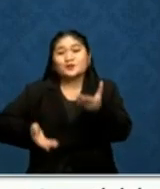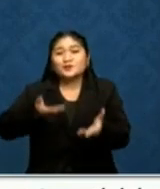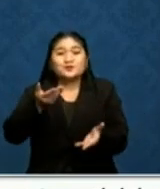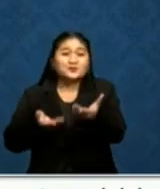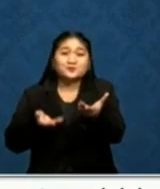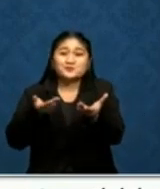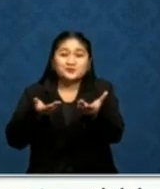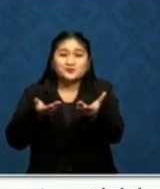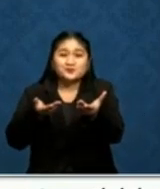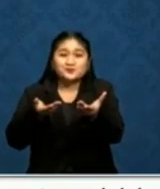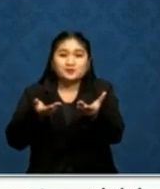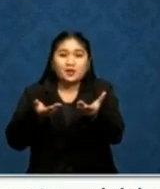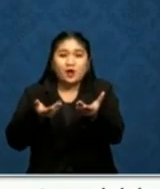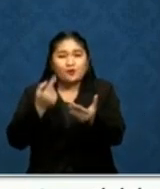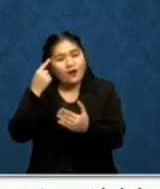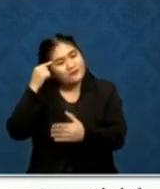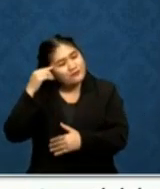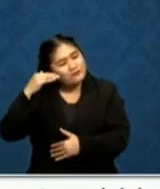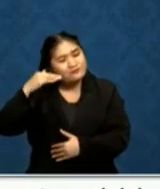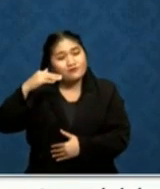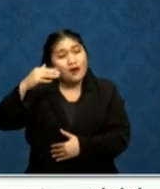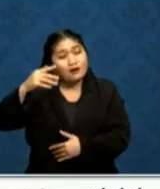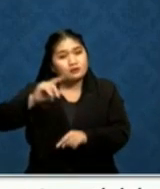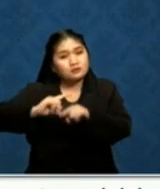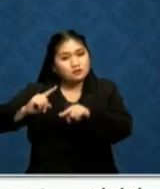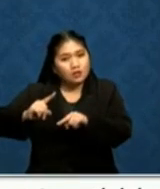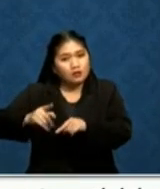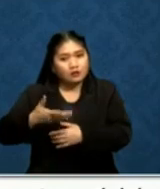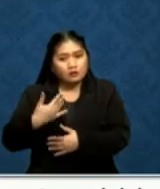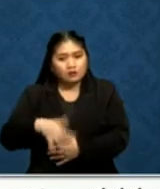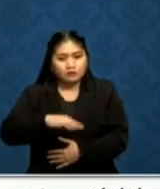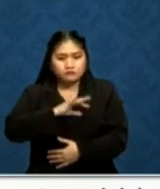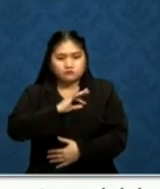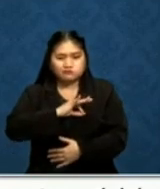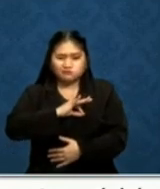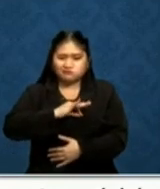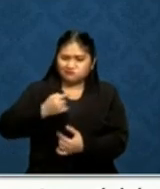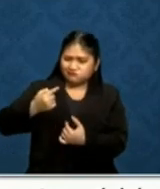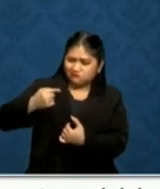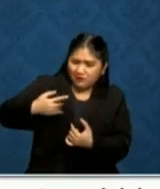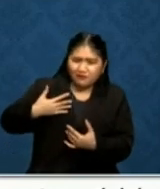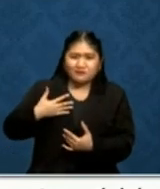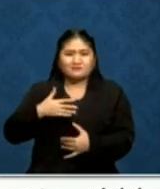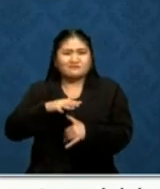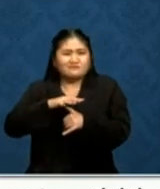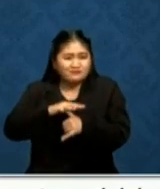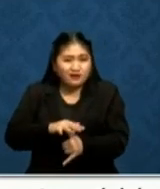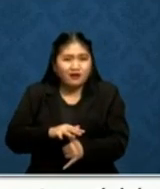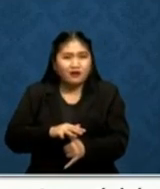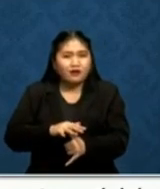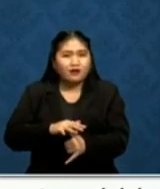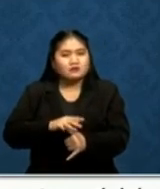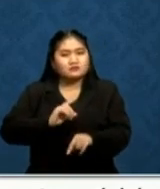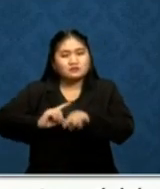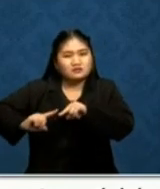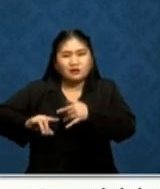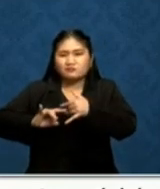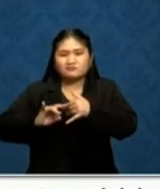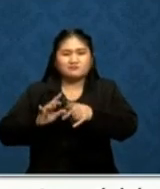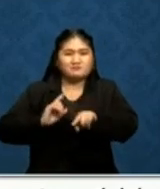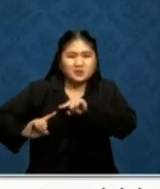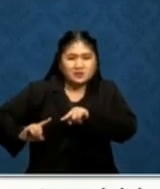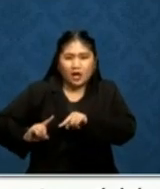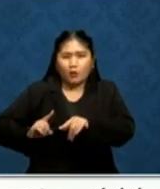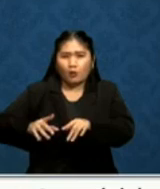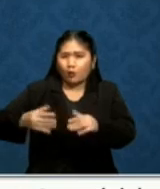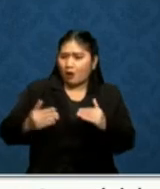ความหวังในชีวิตและทำให้ท่านรู้สึกว่าท่านรู้สึกเหยียดหยามท่านโดนลดทอนคุณค่าของความเป็นมนุษย์ไม่ได้